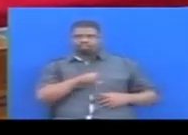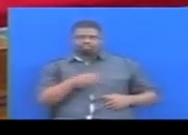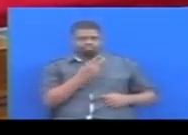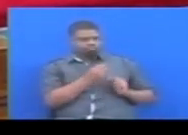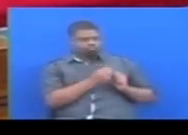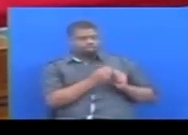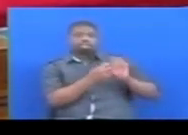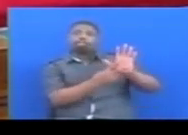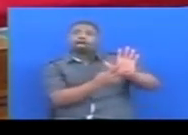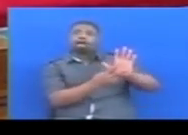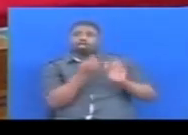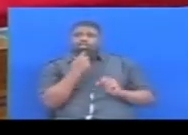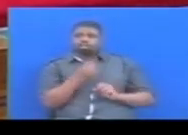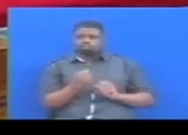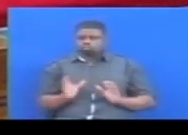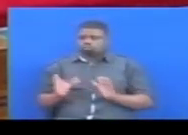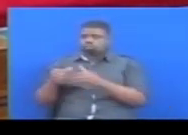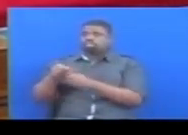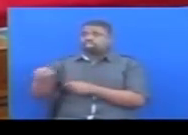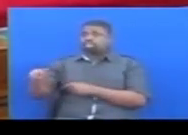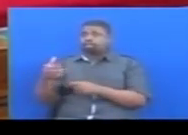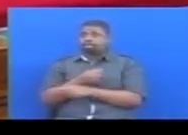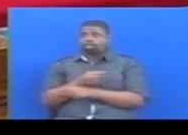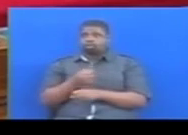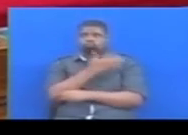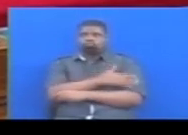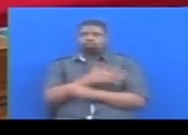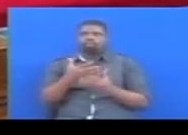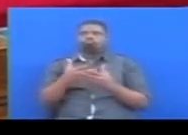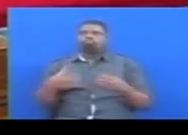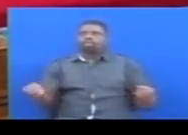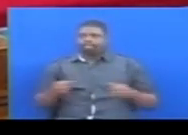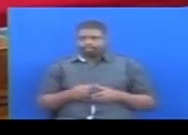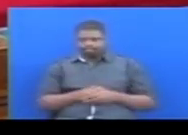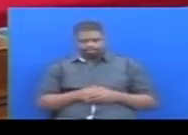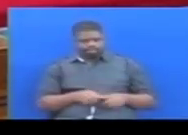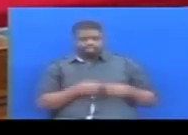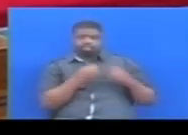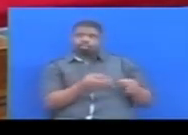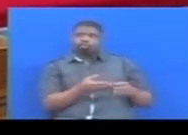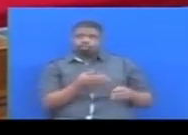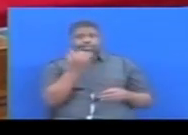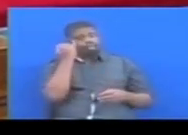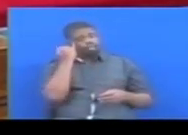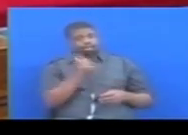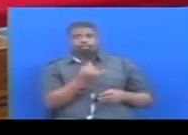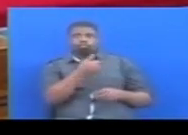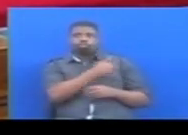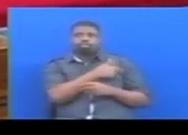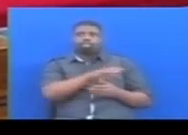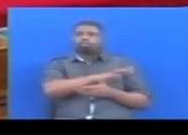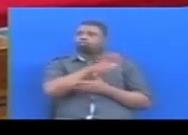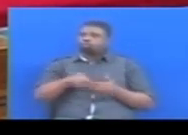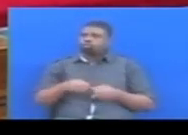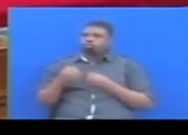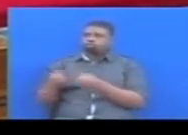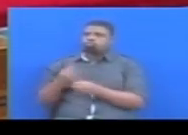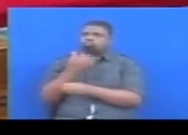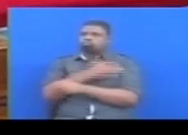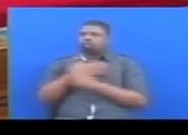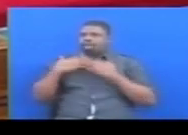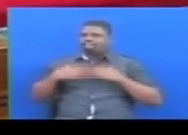kuwa kundi hili litapata huduma bure, hivyo basi nitoe rai kwa hospitali na vituo vyote vya kutolea huduma za afya